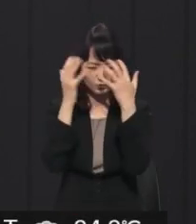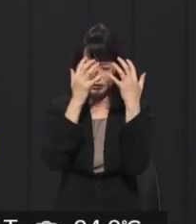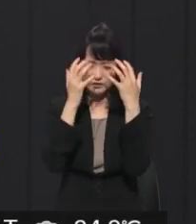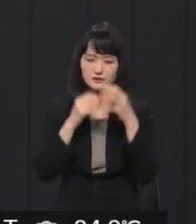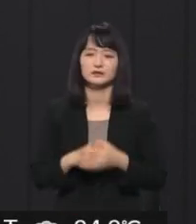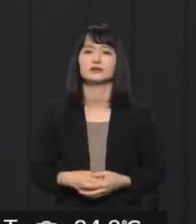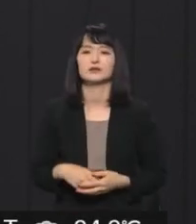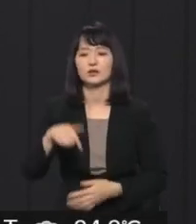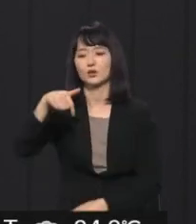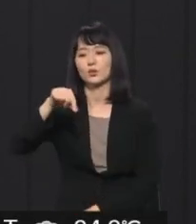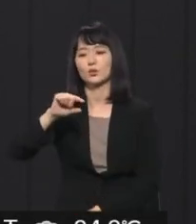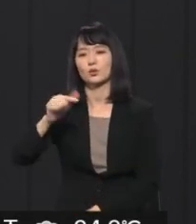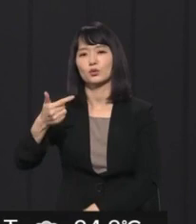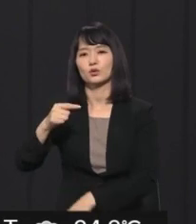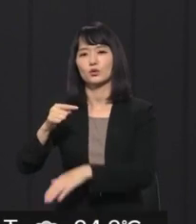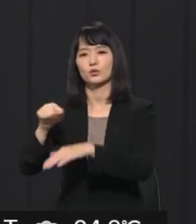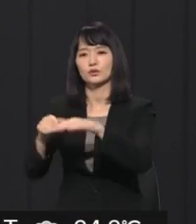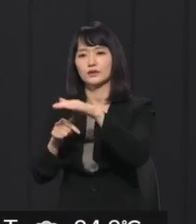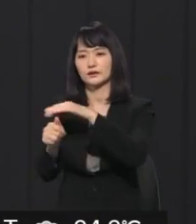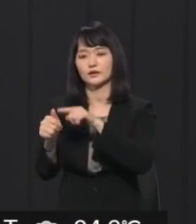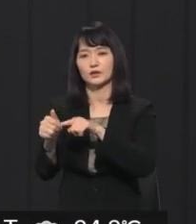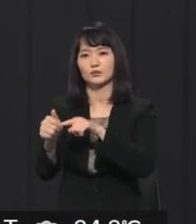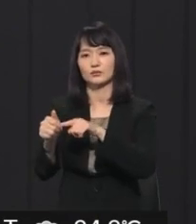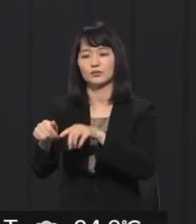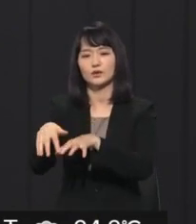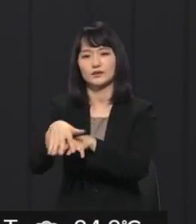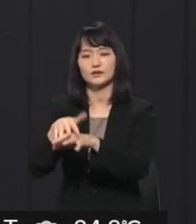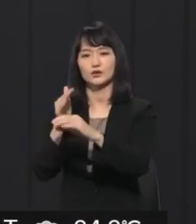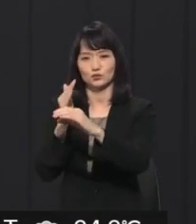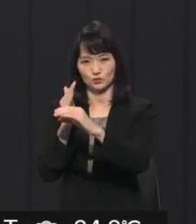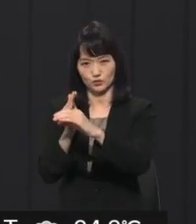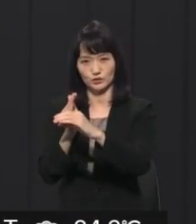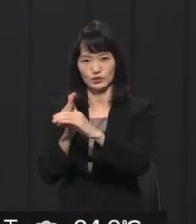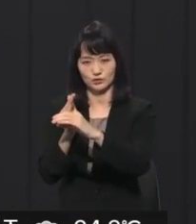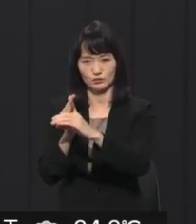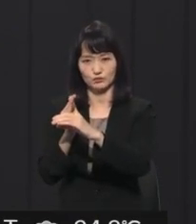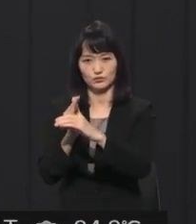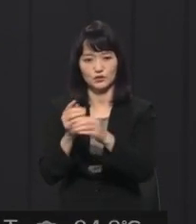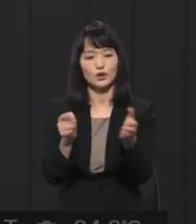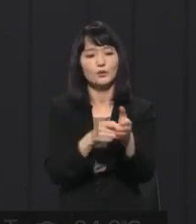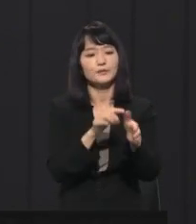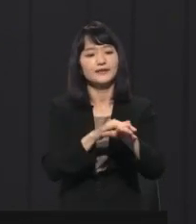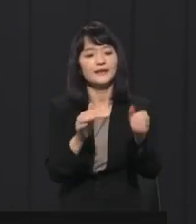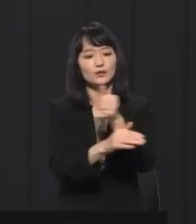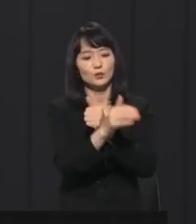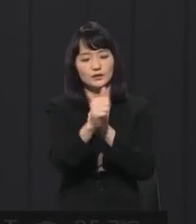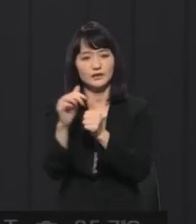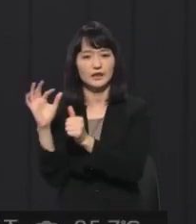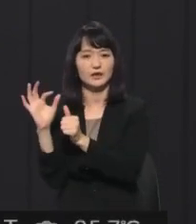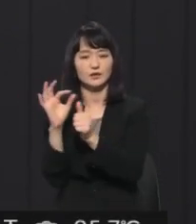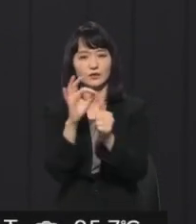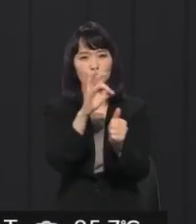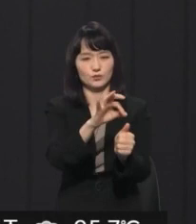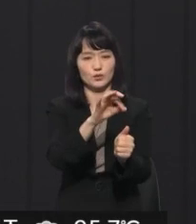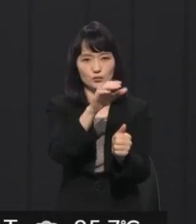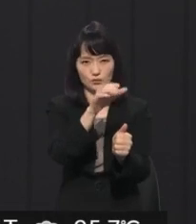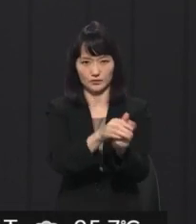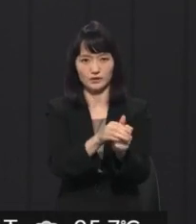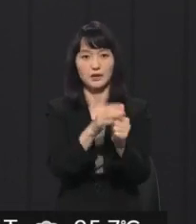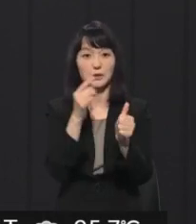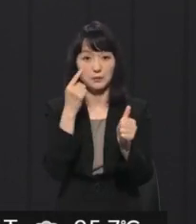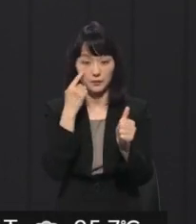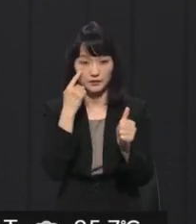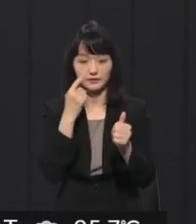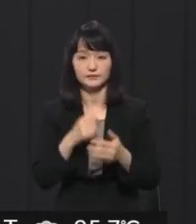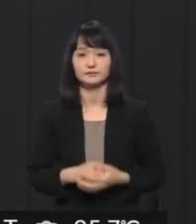체제로 비대위원장 인명 까지는 가자 란 생각이 있는 것 같고요 그러니까 장제원 의원 같은 경우도 지금 권성동 의원과 맡으러